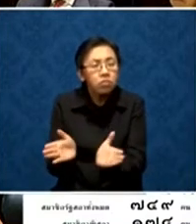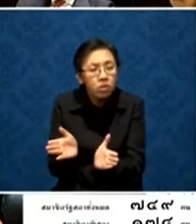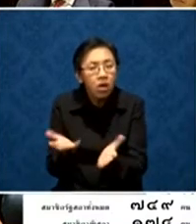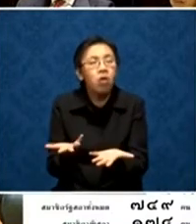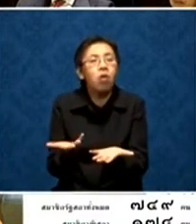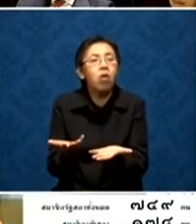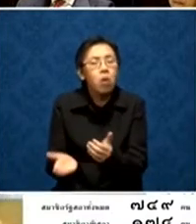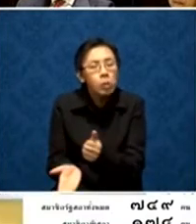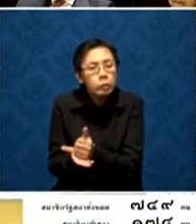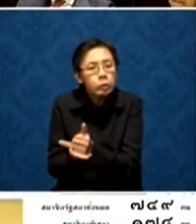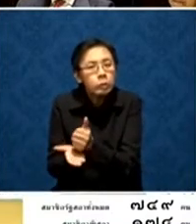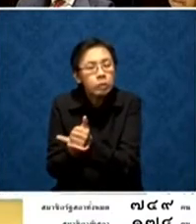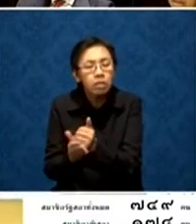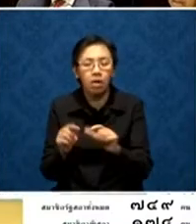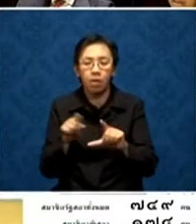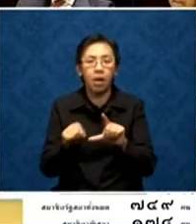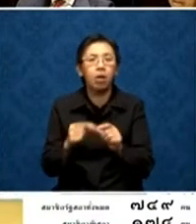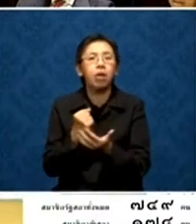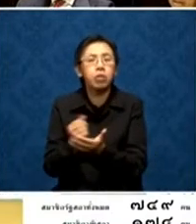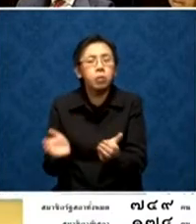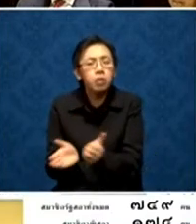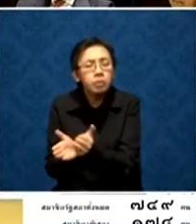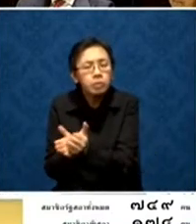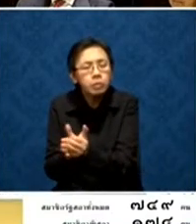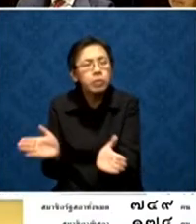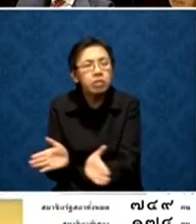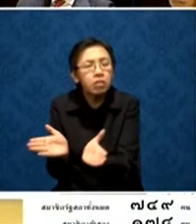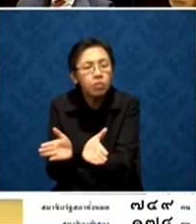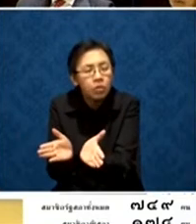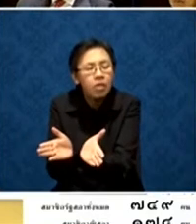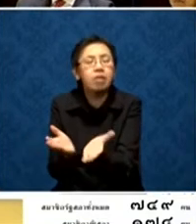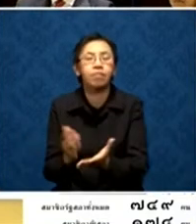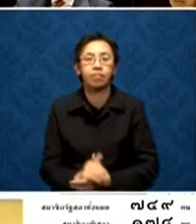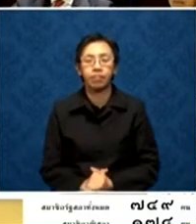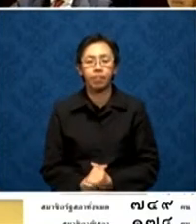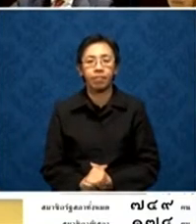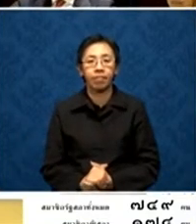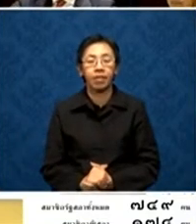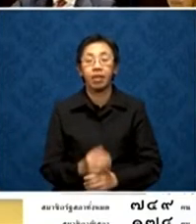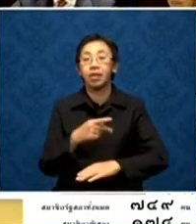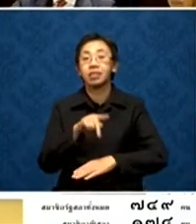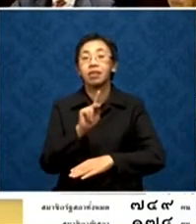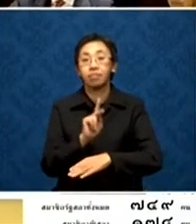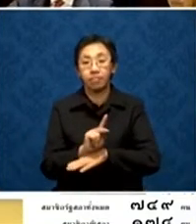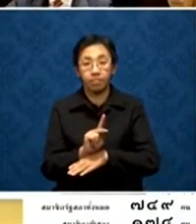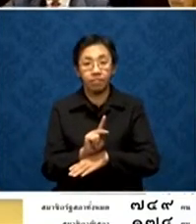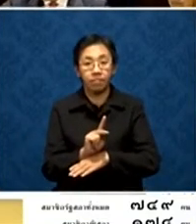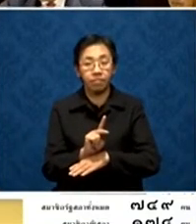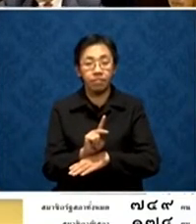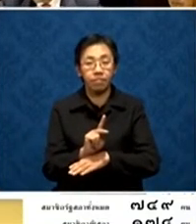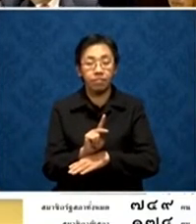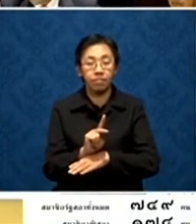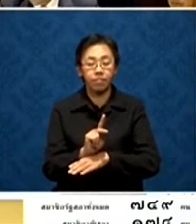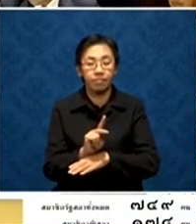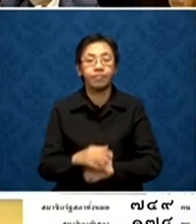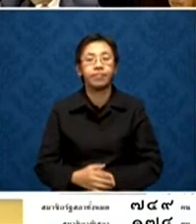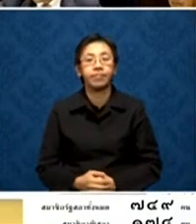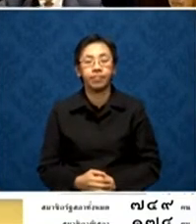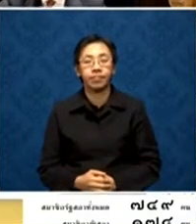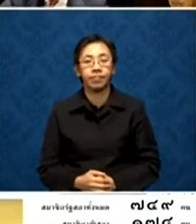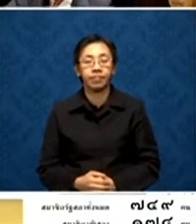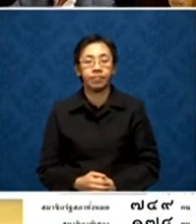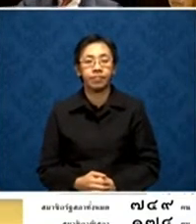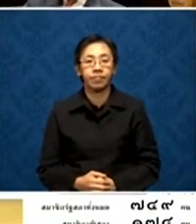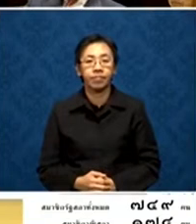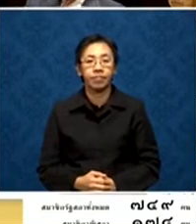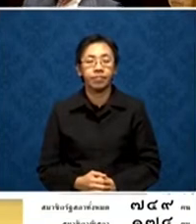เราอยู่ได้สถาบันกษัตริย์ปกปักรักษาเรามาอย่าให้ผมคิดไปไกลแล้วว่าก้าวไกลอนาคตใหม่เกิดมาเพื่อล้มล้างหรือเปล่าวันนี้ยืนเด่นชนคนที่ขวางไม่ใช่บุคคลที่บริหารประเท